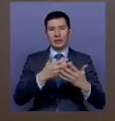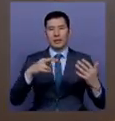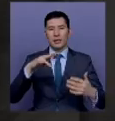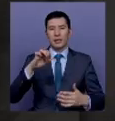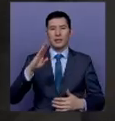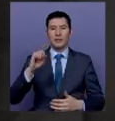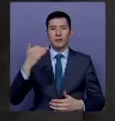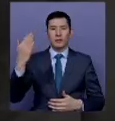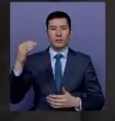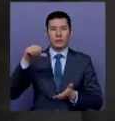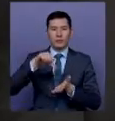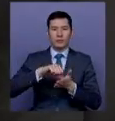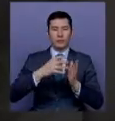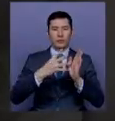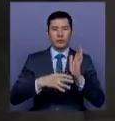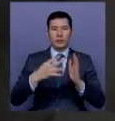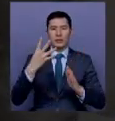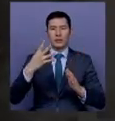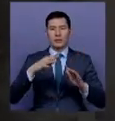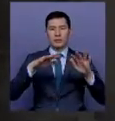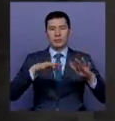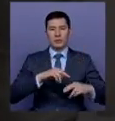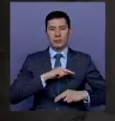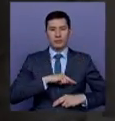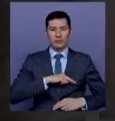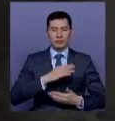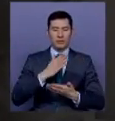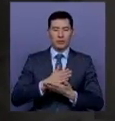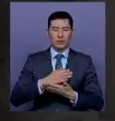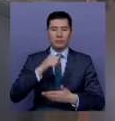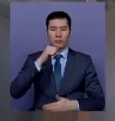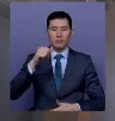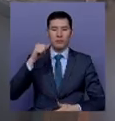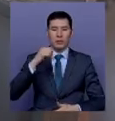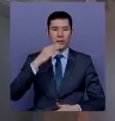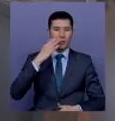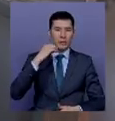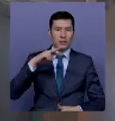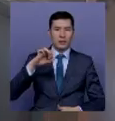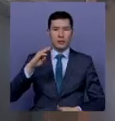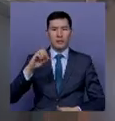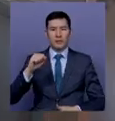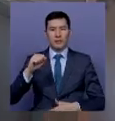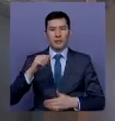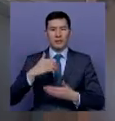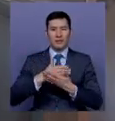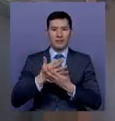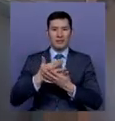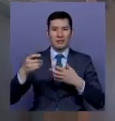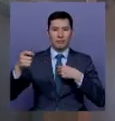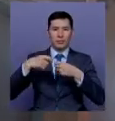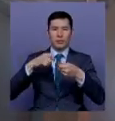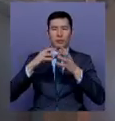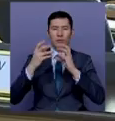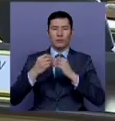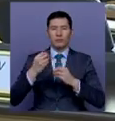капиталдың қатысуымен 94 кәсіпорын жұмыс істейді. Өткен жылы Алматы мен Литва арасындағы тауар айналымы 40 миллион долларды